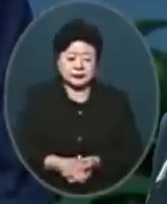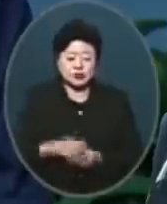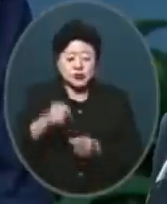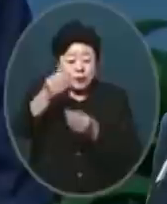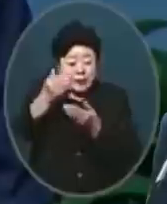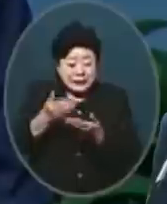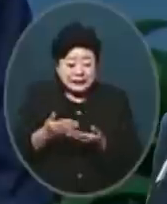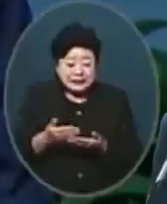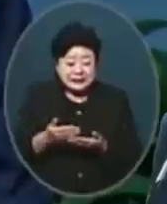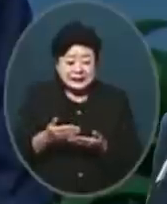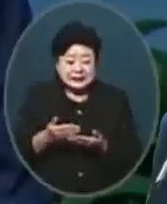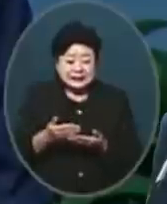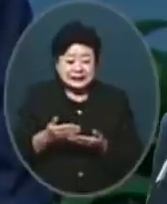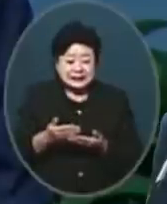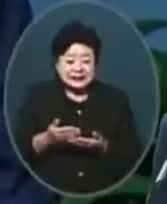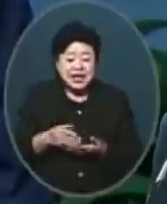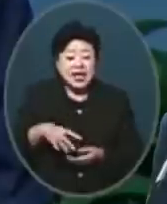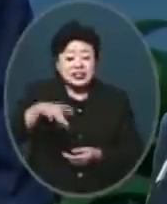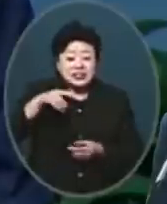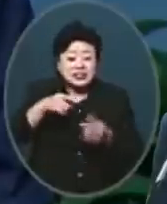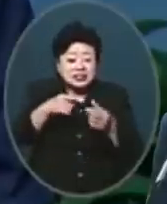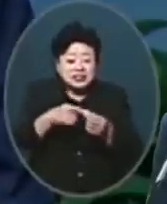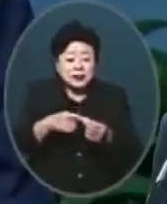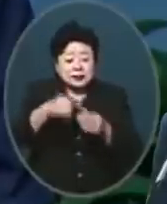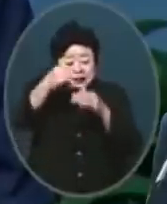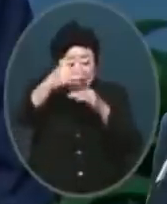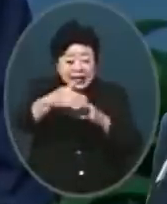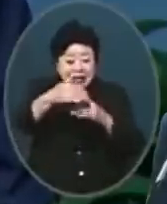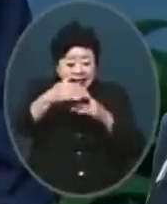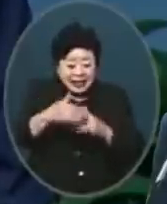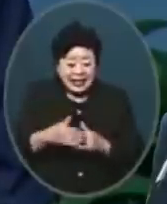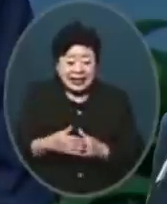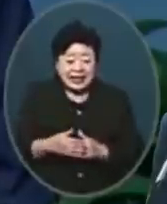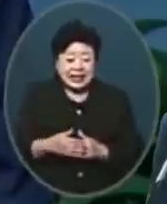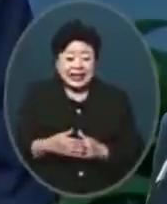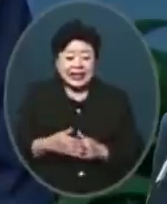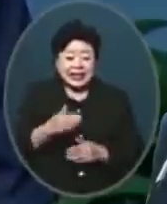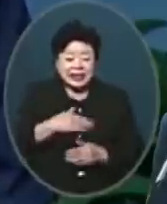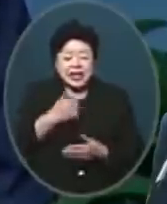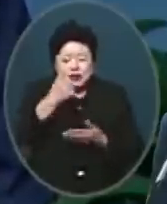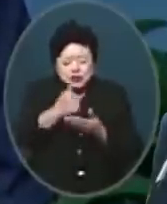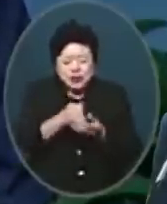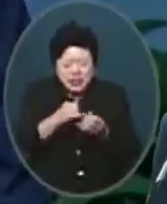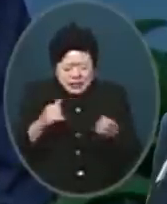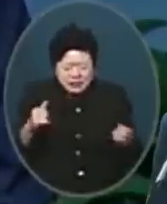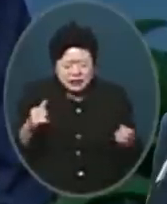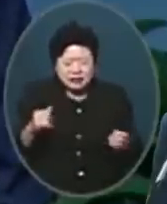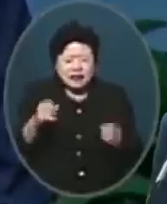구원받는 첫 단계가 내가 죄인인 것을